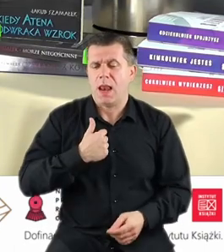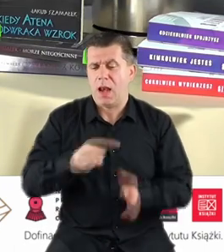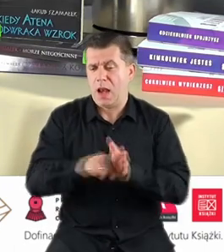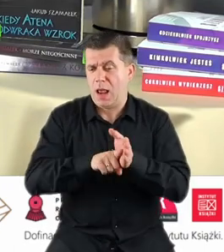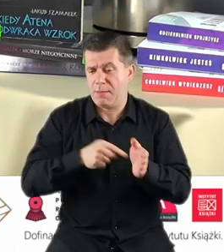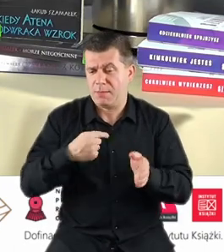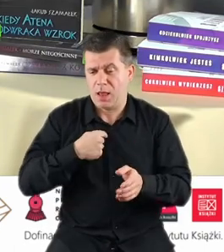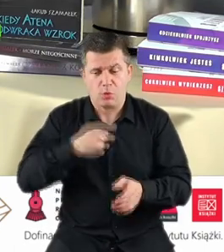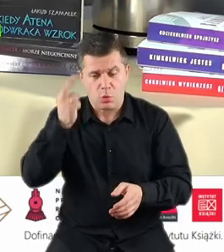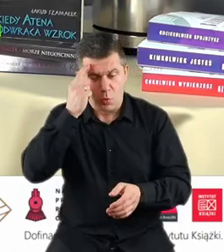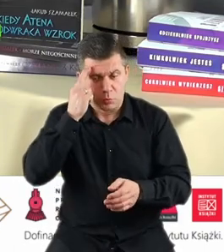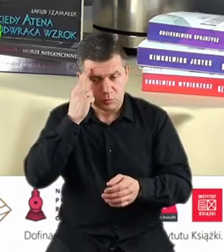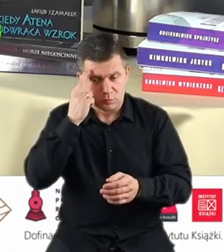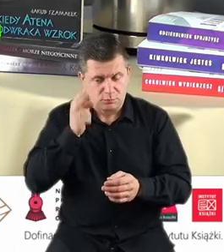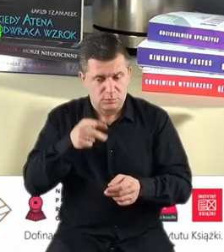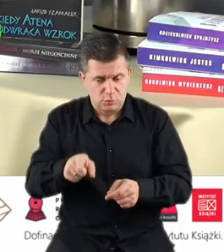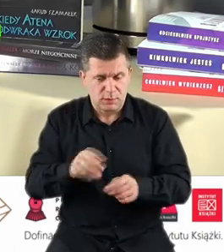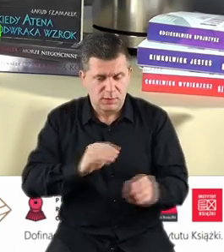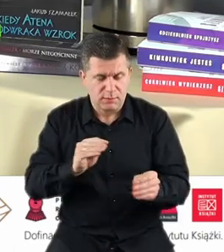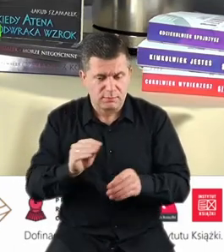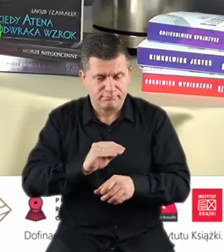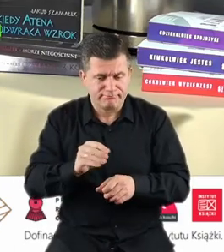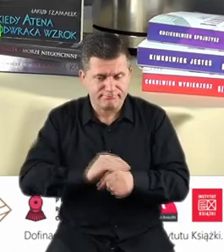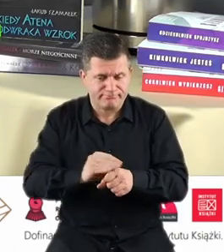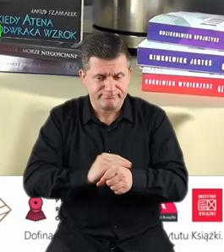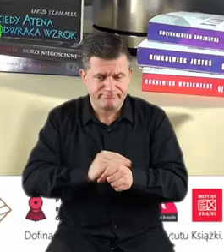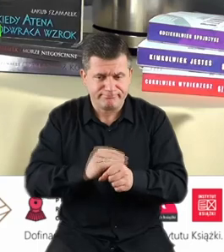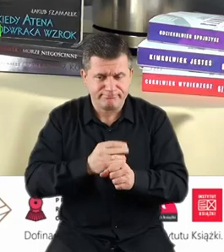są jakby moje, bo to jest też kontrowersyjna kwestia,